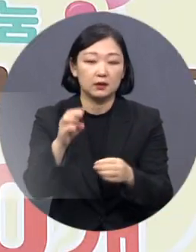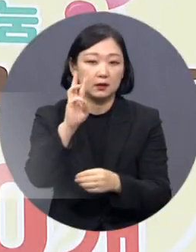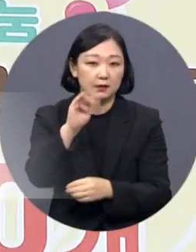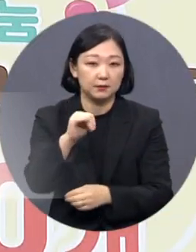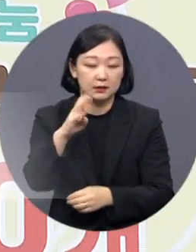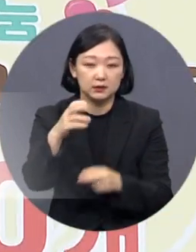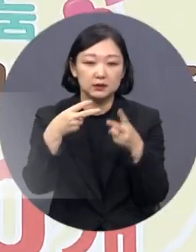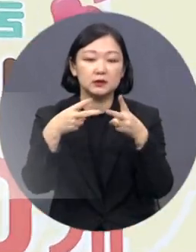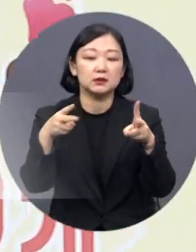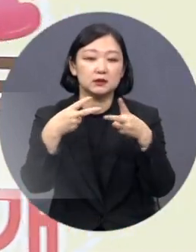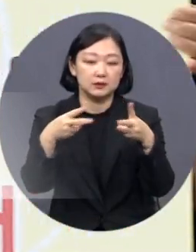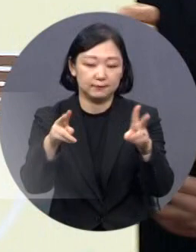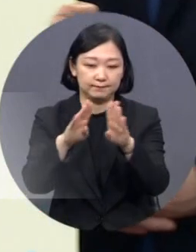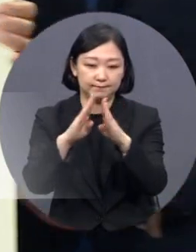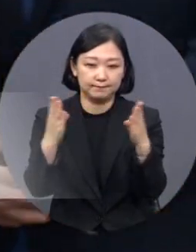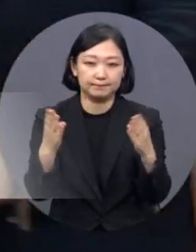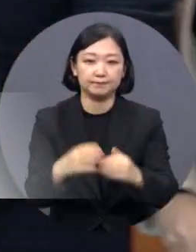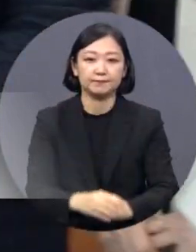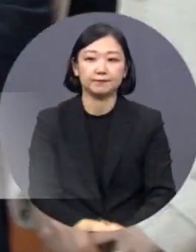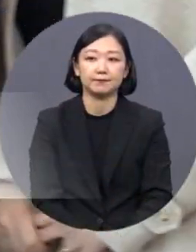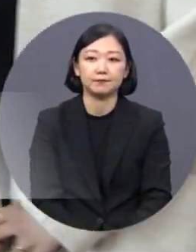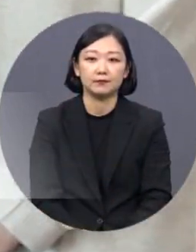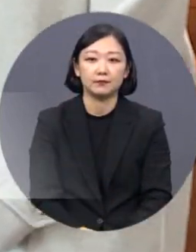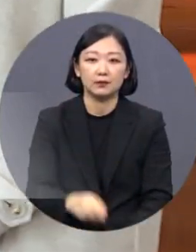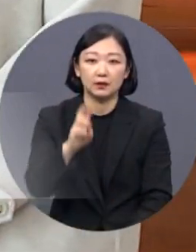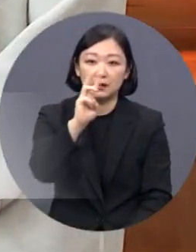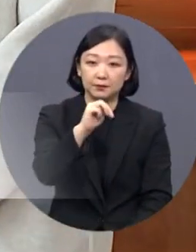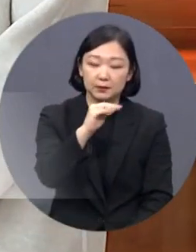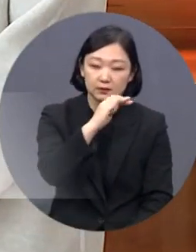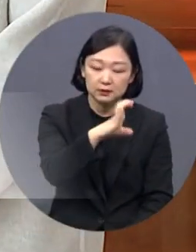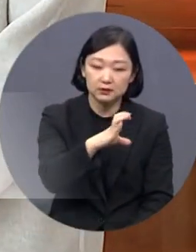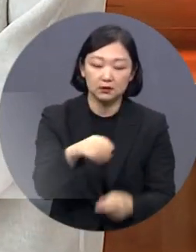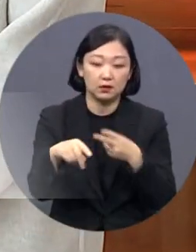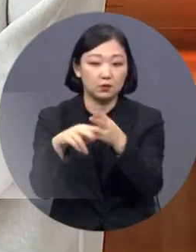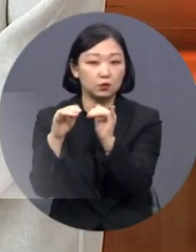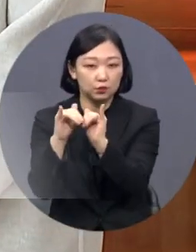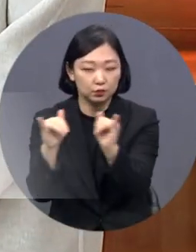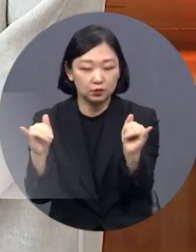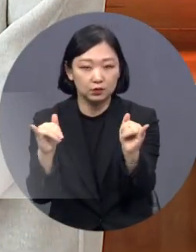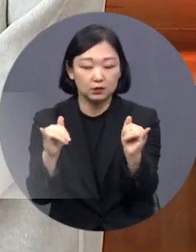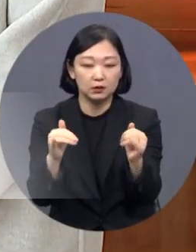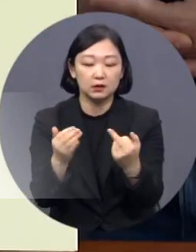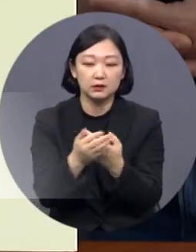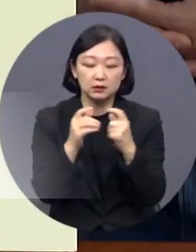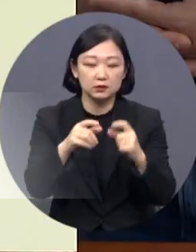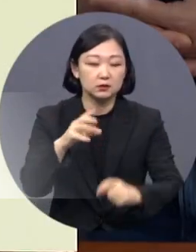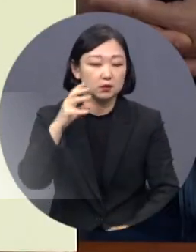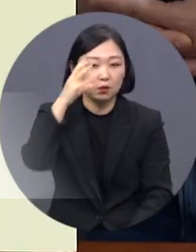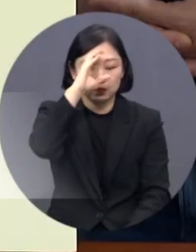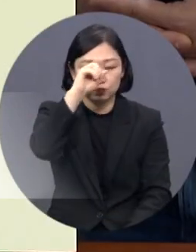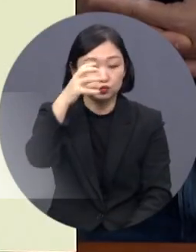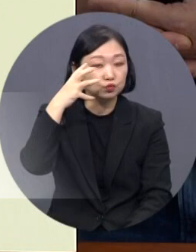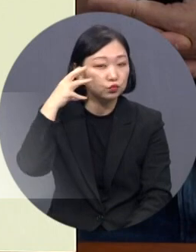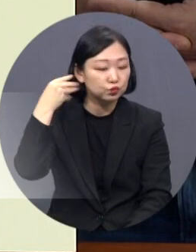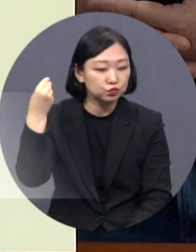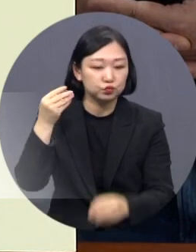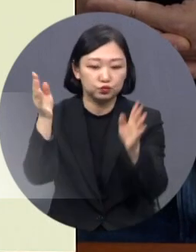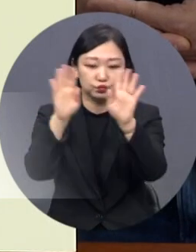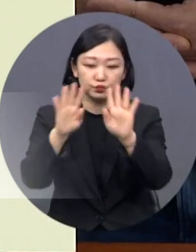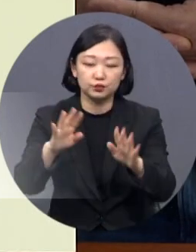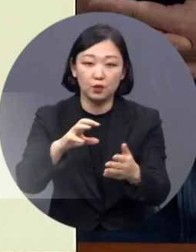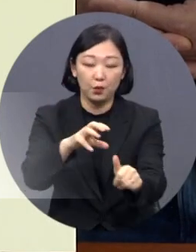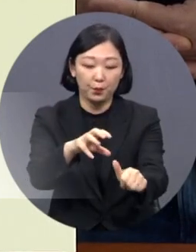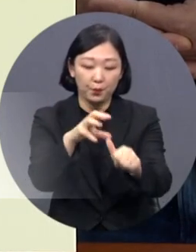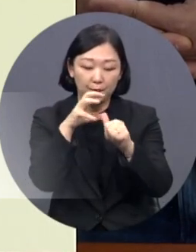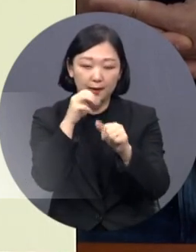열렸습니다 이번 행사에서는 제주 MBC 정호영 셰프가 제주산 뿔소라 우도 돌미역을 활용해